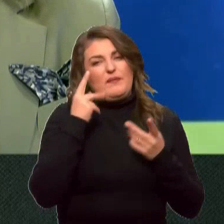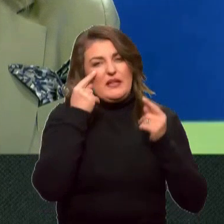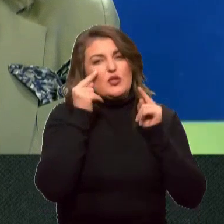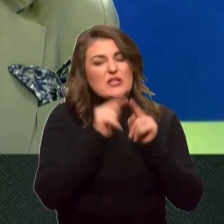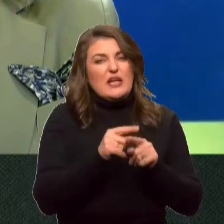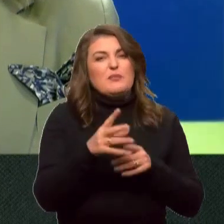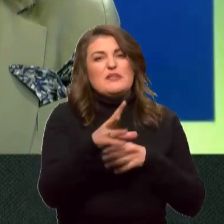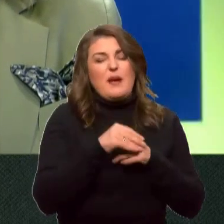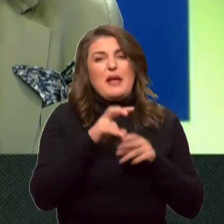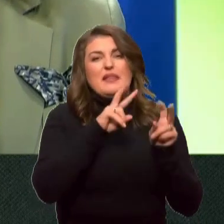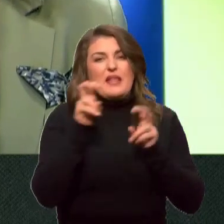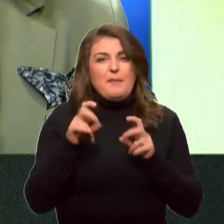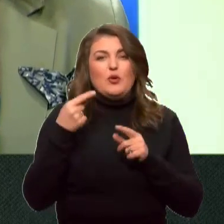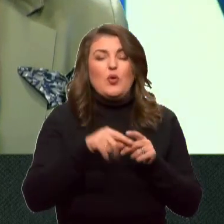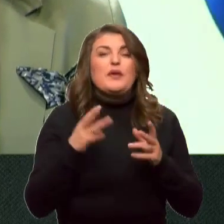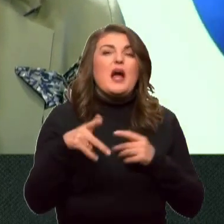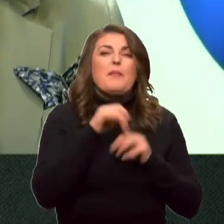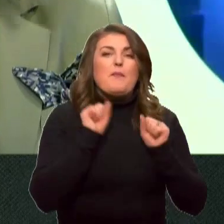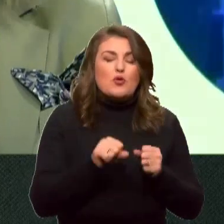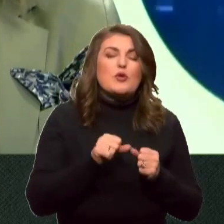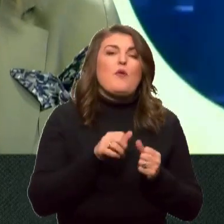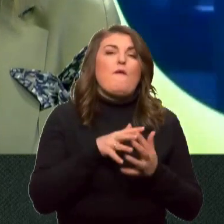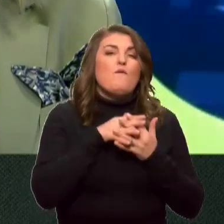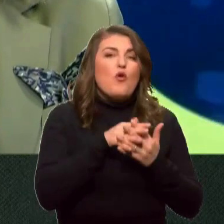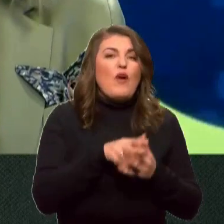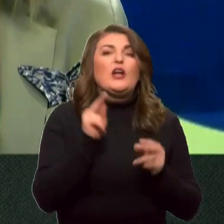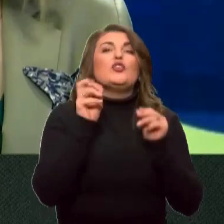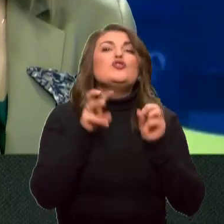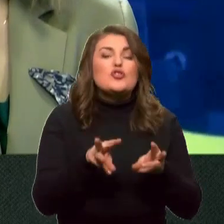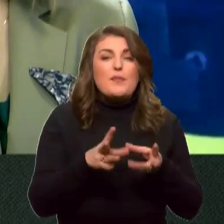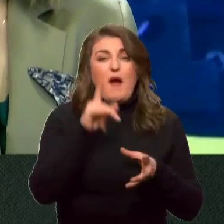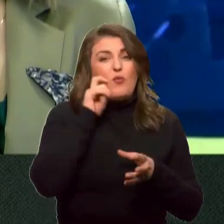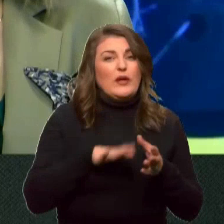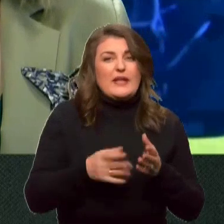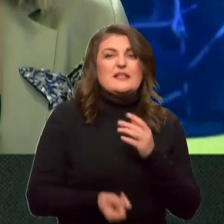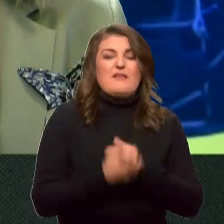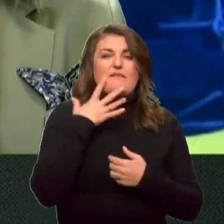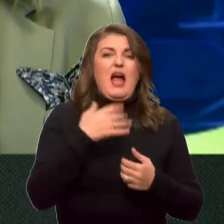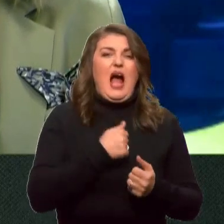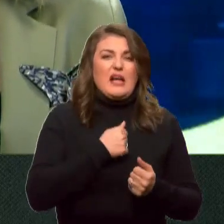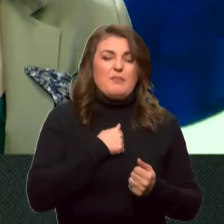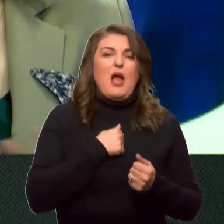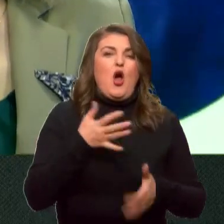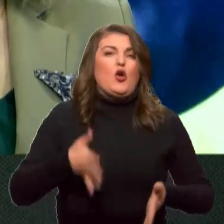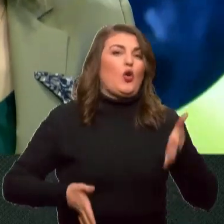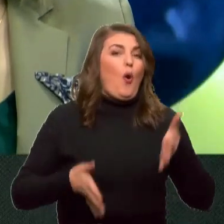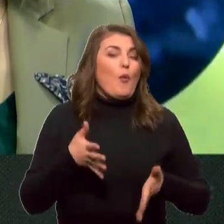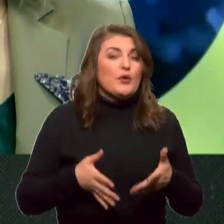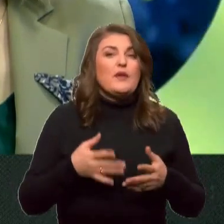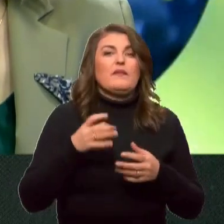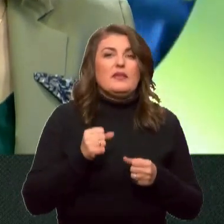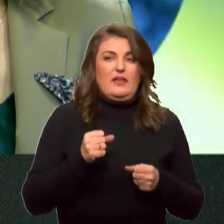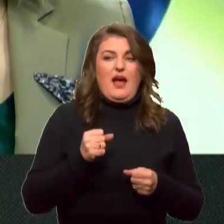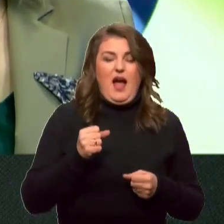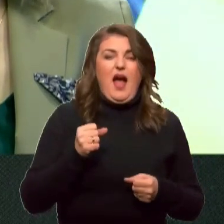зосередимося з вами на темі того, як ми можемо воювати і чим. В Україні з'являться армія роботів та армія РЕБО